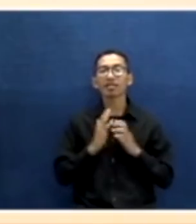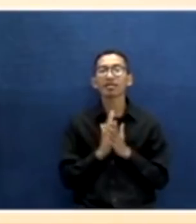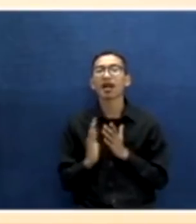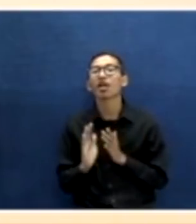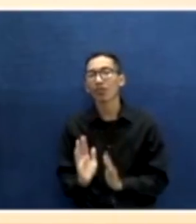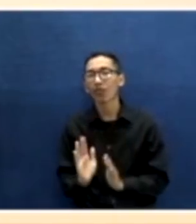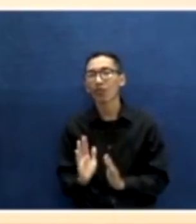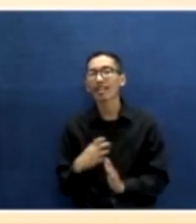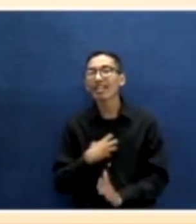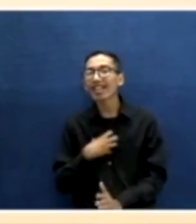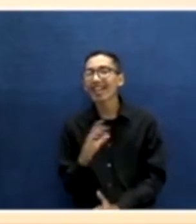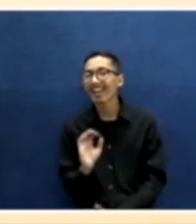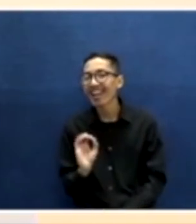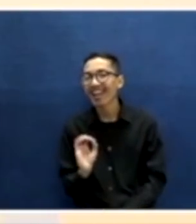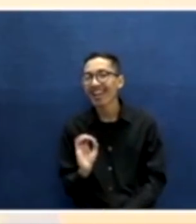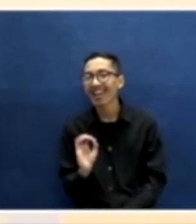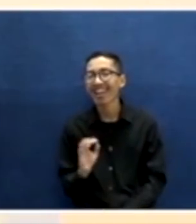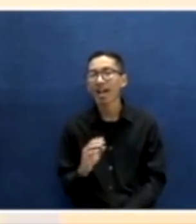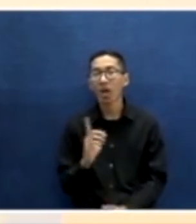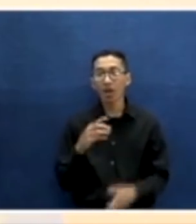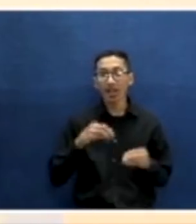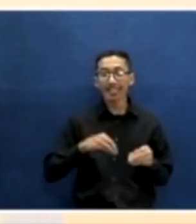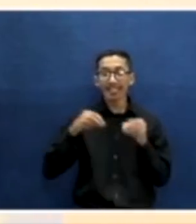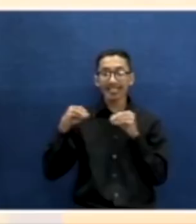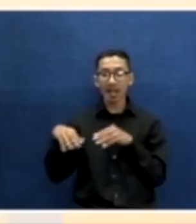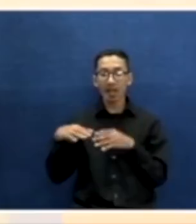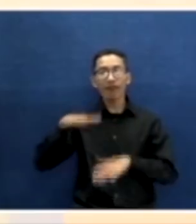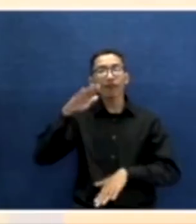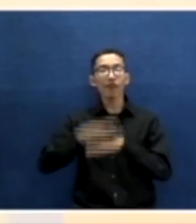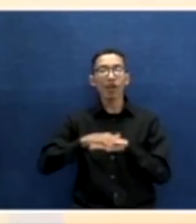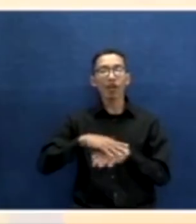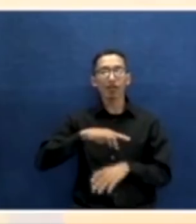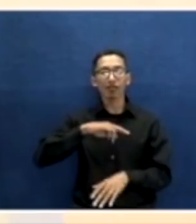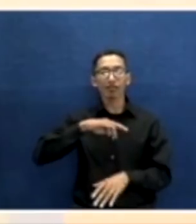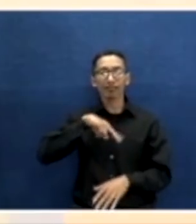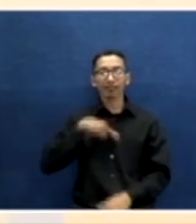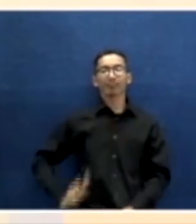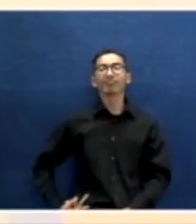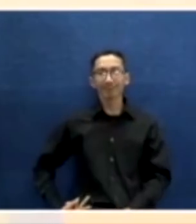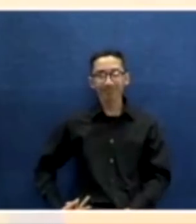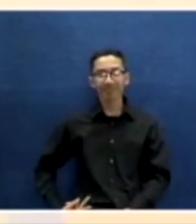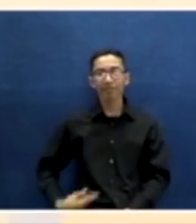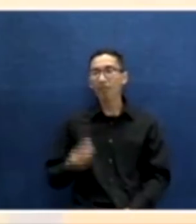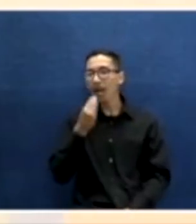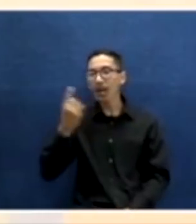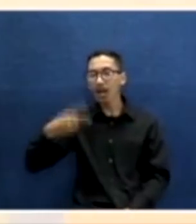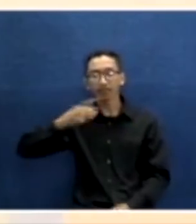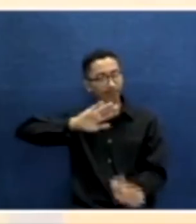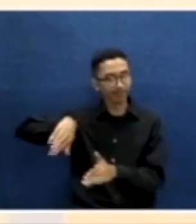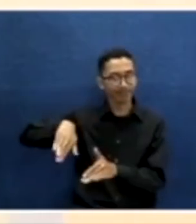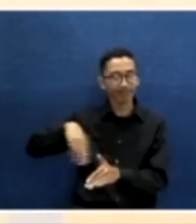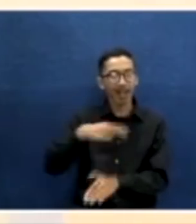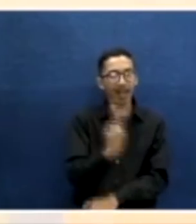mu hai kenapa hijrah itu itik Hai Jadi kalau kemudian ada orang ngaji sampai tiga